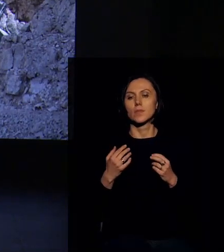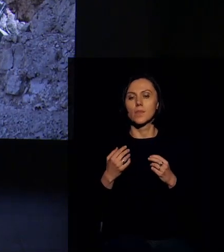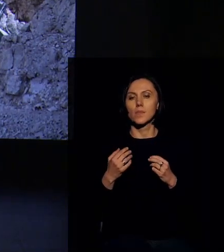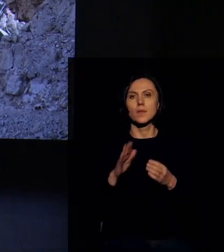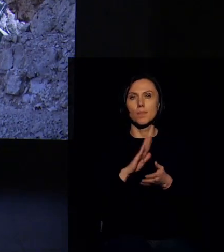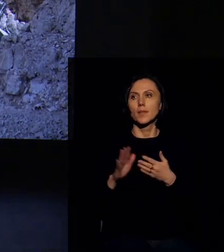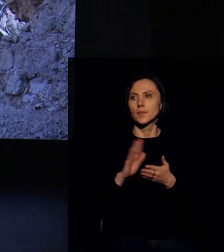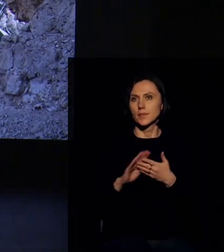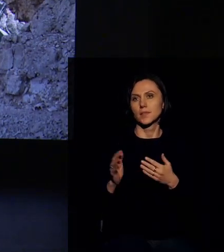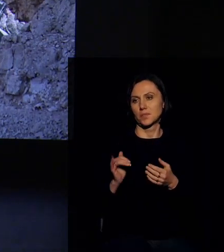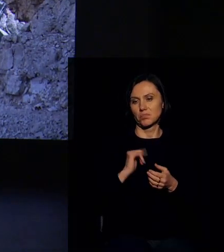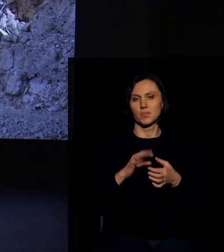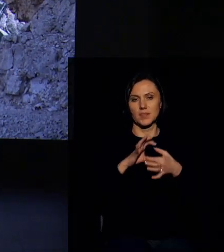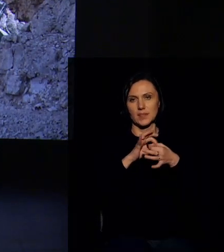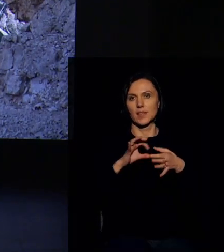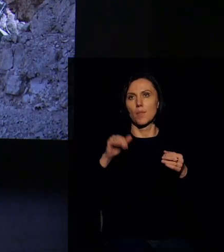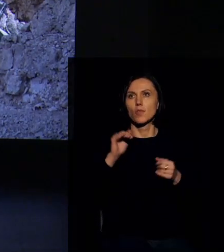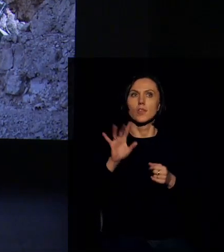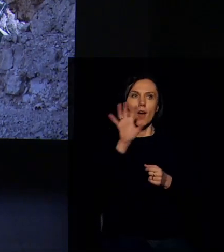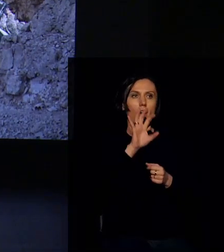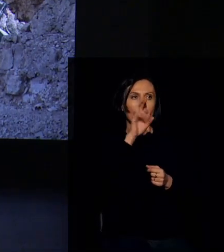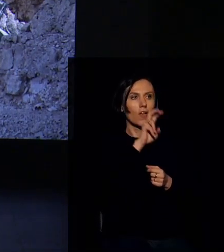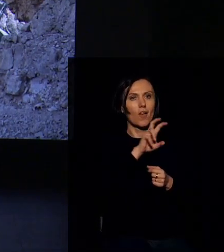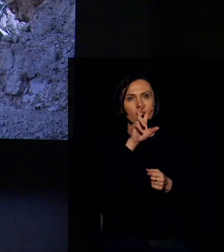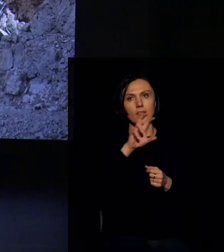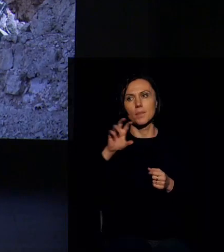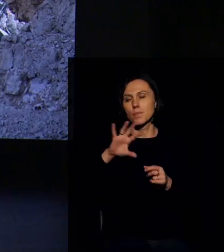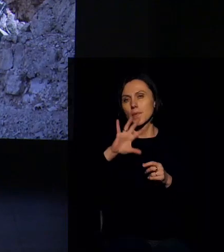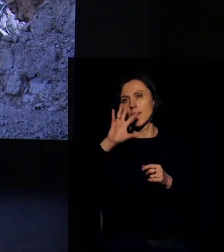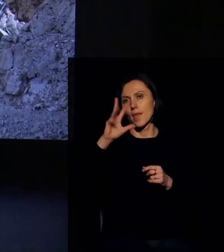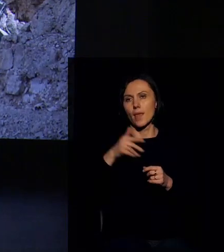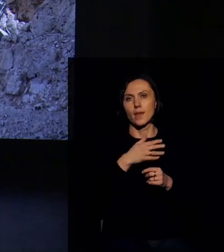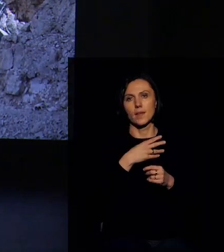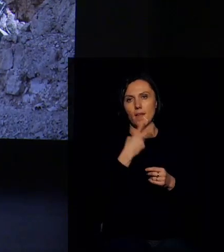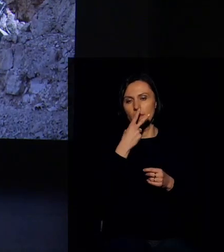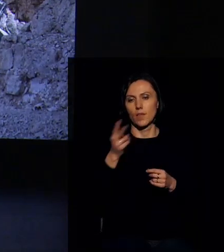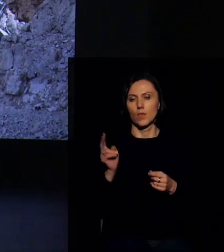bez asekuracji, możemy się w pełni oddać podziwianiu tutaj Dolina Travenances.